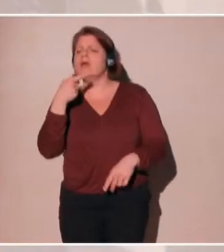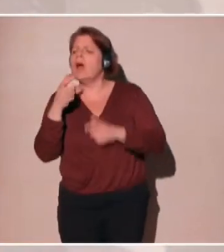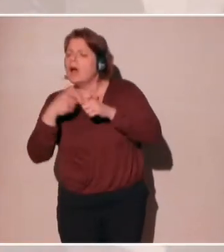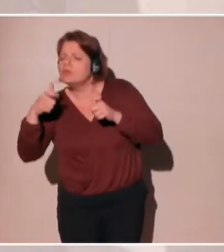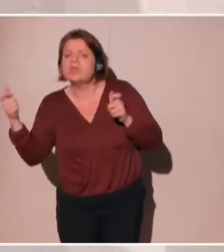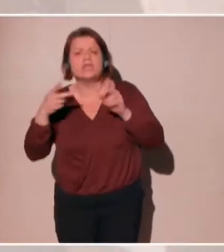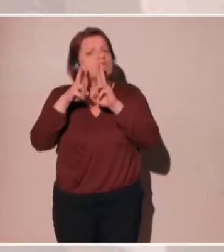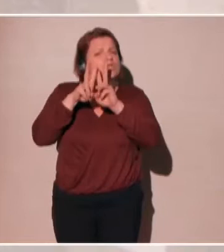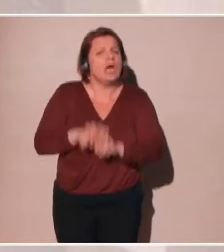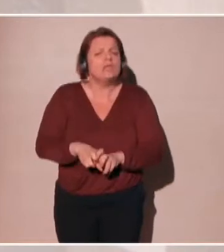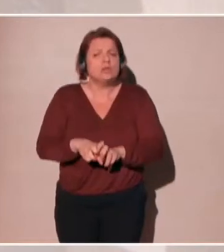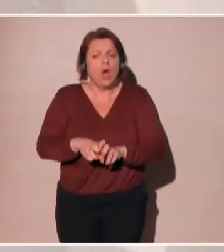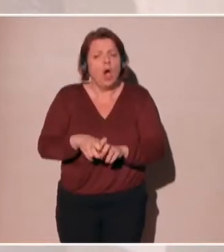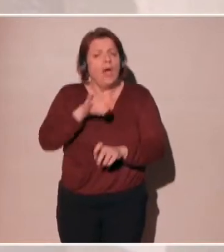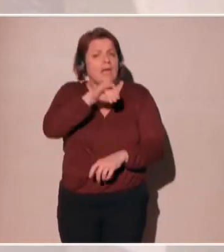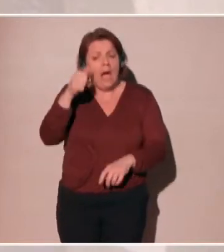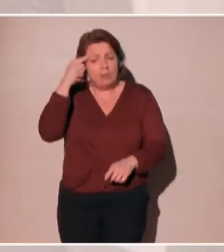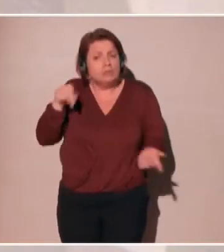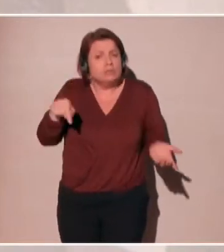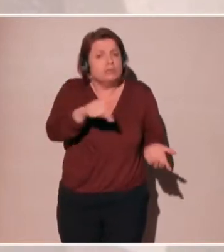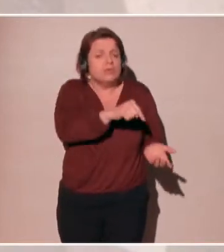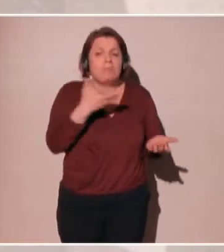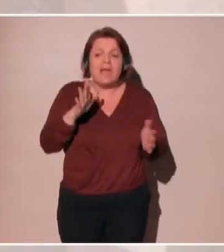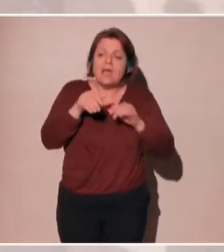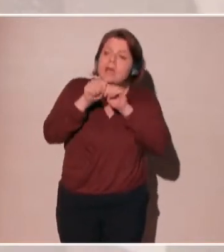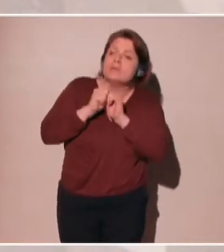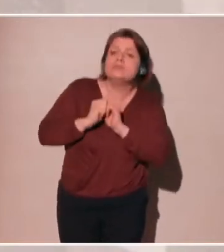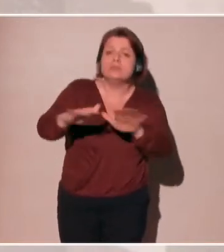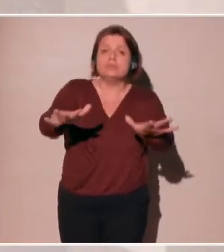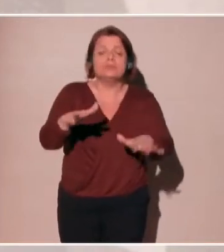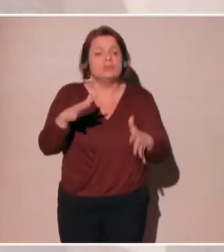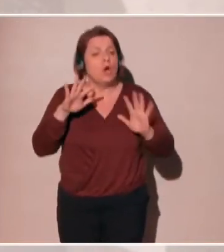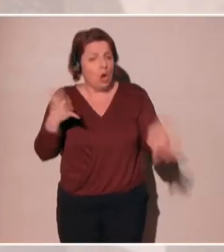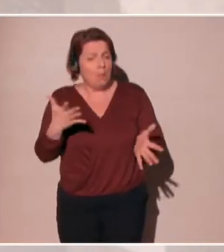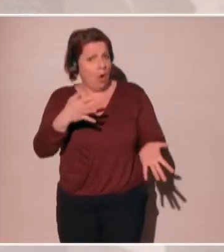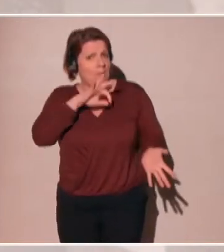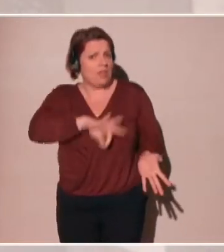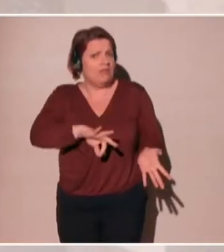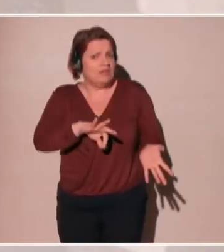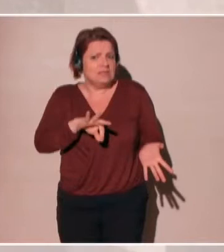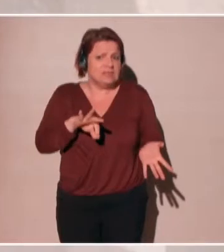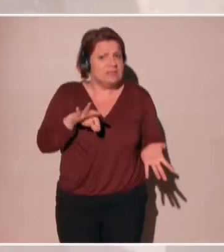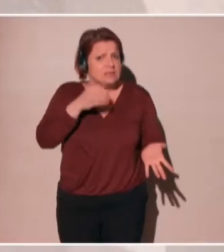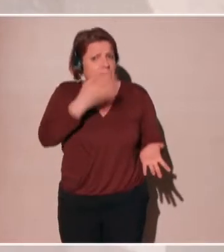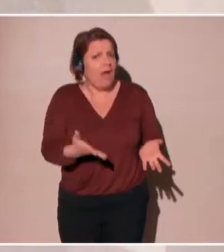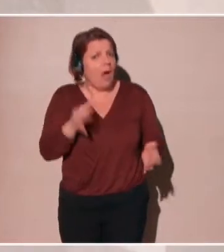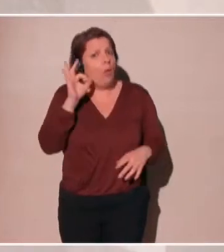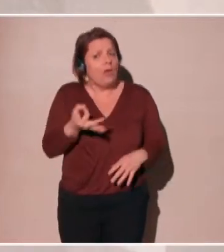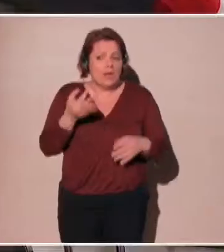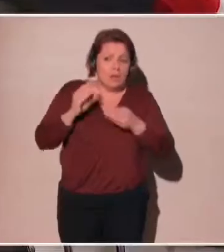des chercheurs. Et comment tirer bénéfice de tout ça? C'est une bonne chose, pas de problème. Mais n'oublions